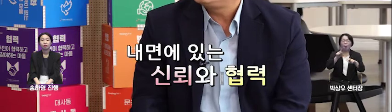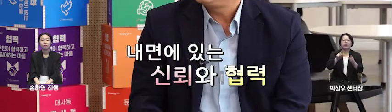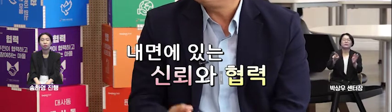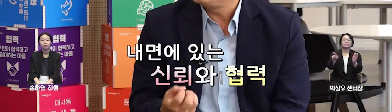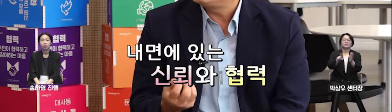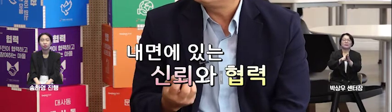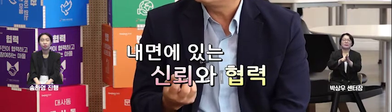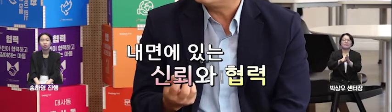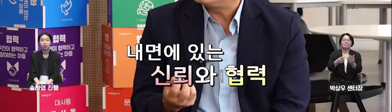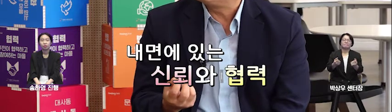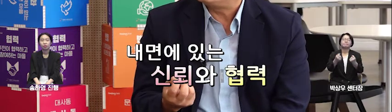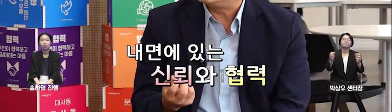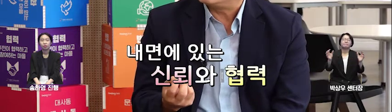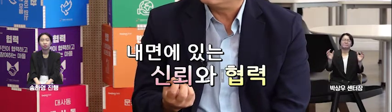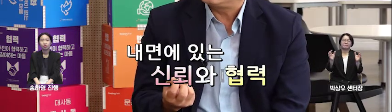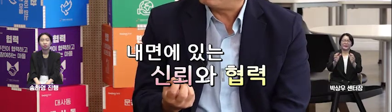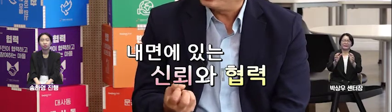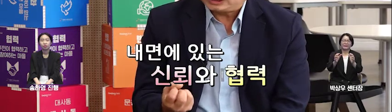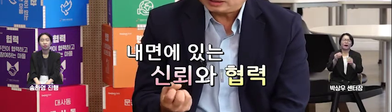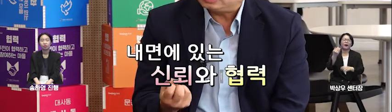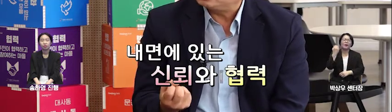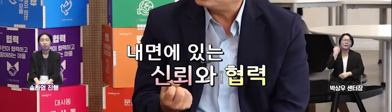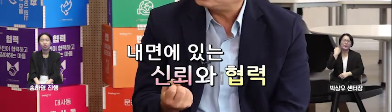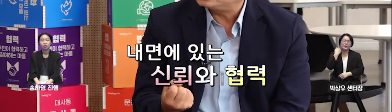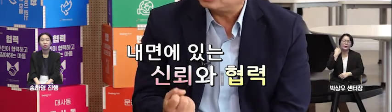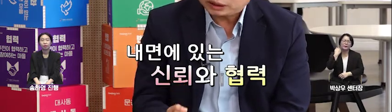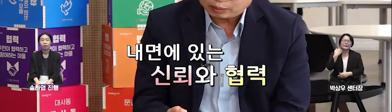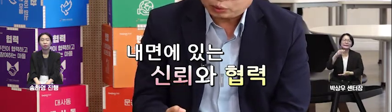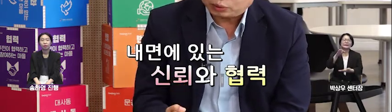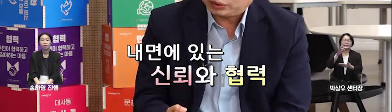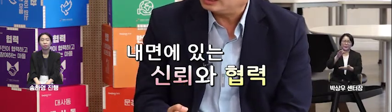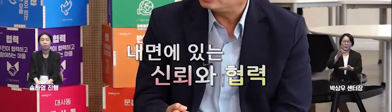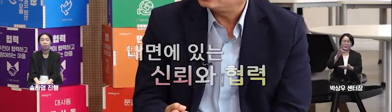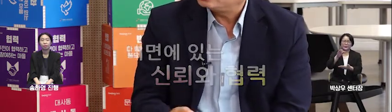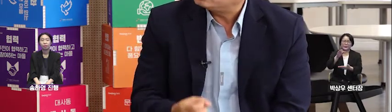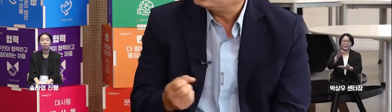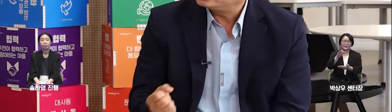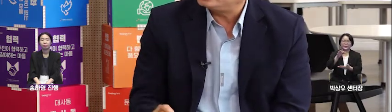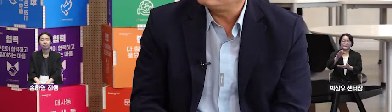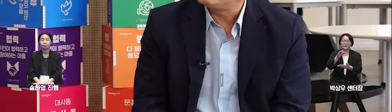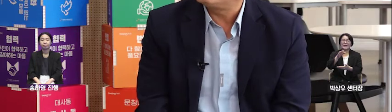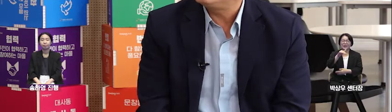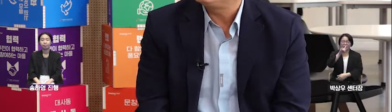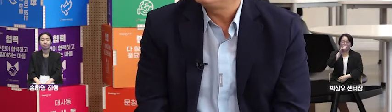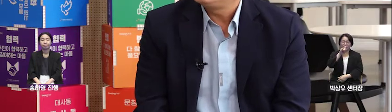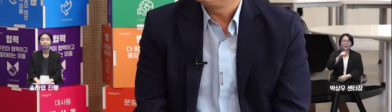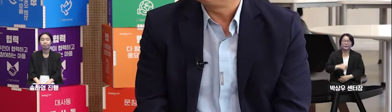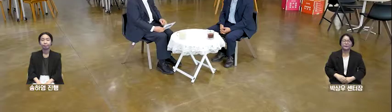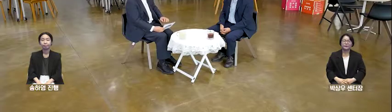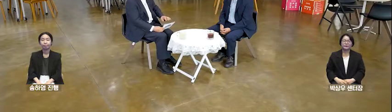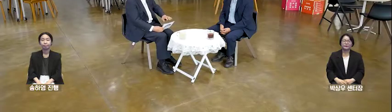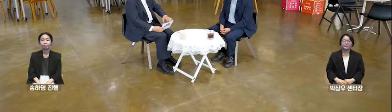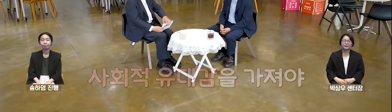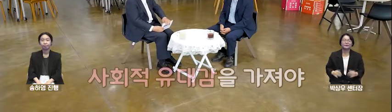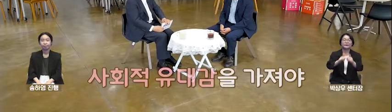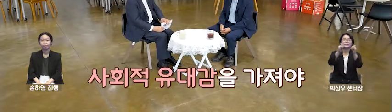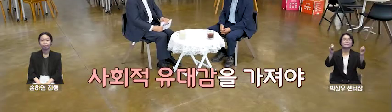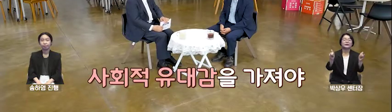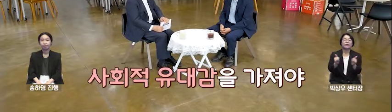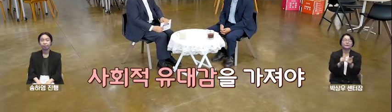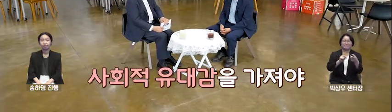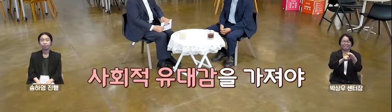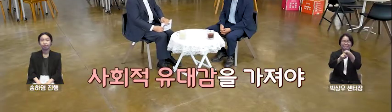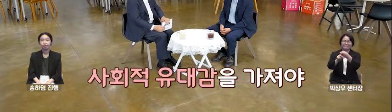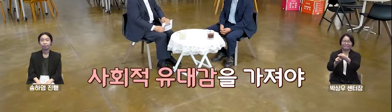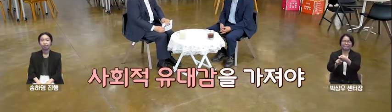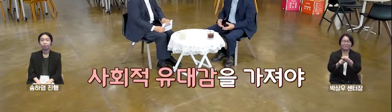신뢰와 협력이라고 하는 보이지 않는 좀 전에 사회적 자본이 형성이 돼 있는 거고요. 또 사회적